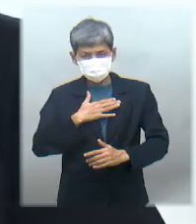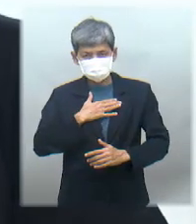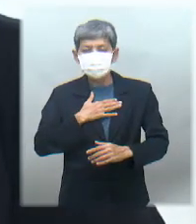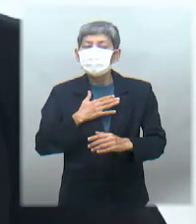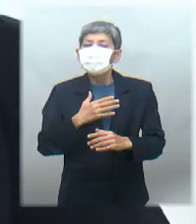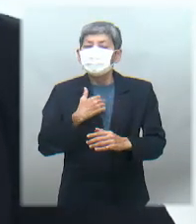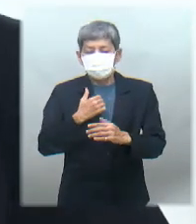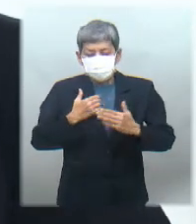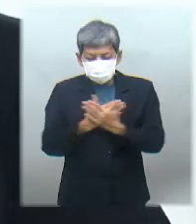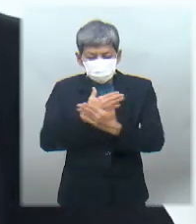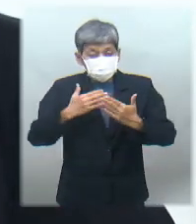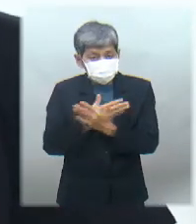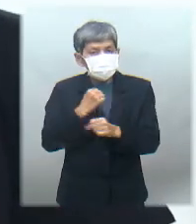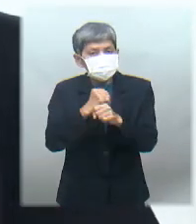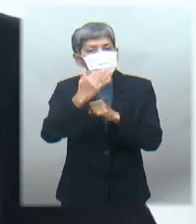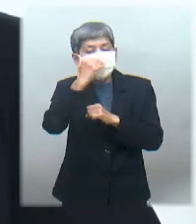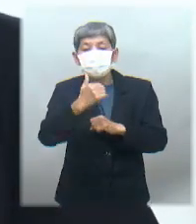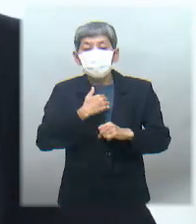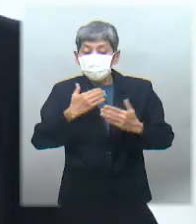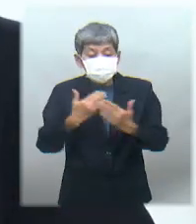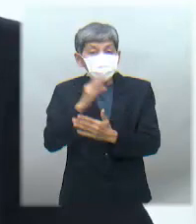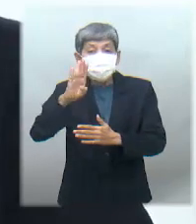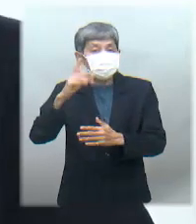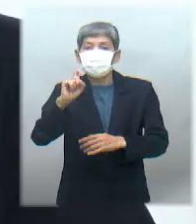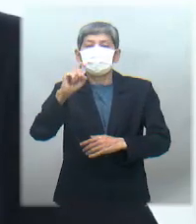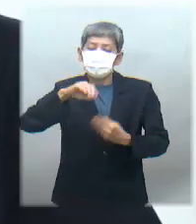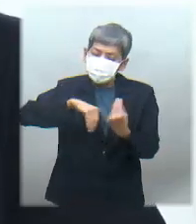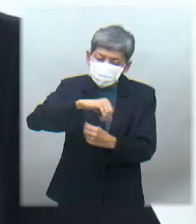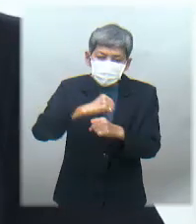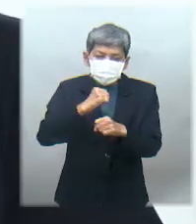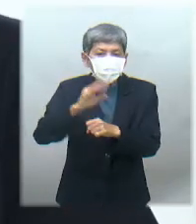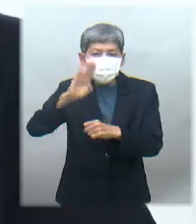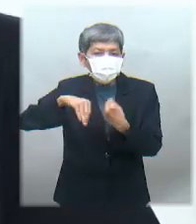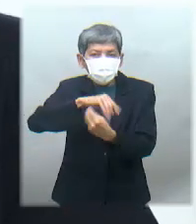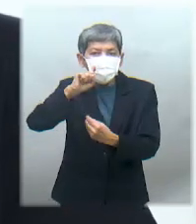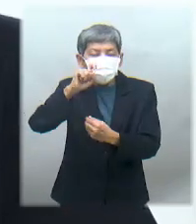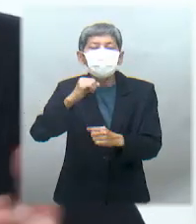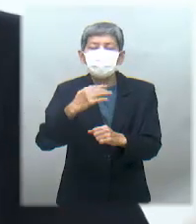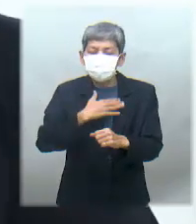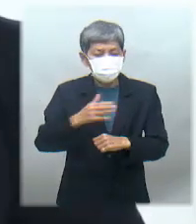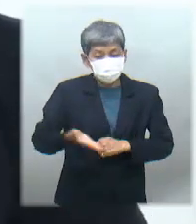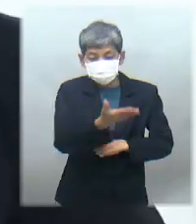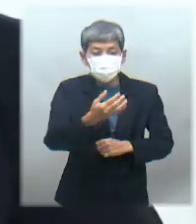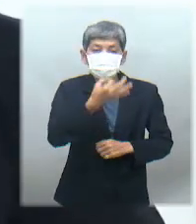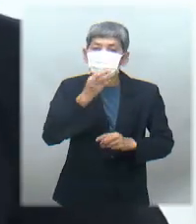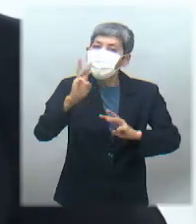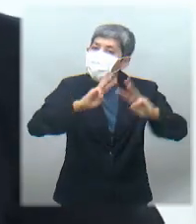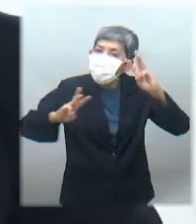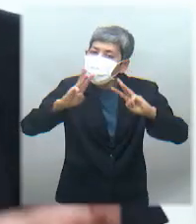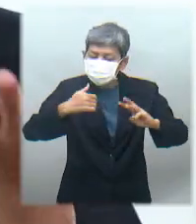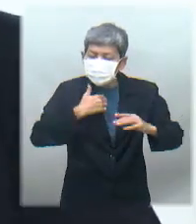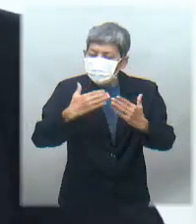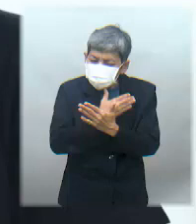กที่เราตเปลยน succession purelyถ้เราไมเปลยน...ผไม่รอ.ทต์ศัอะไร.แตทุคนจะตกงานนะ